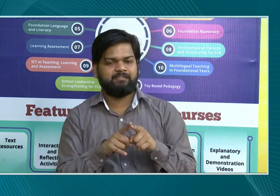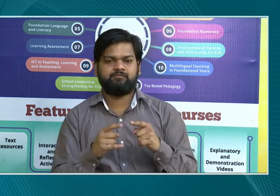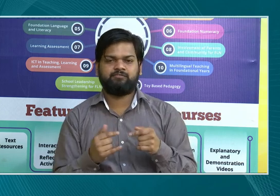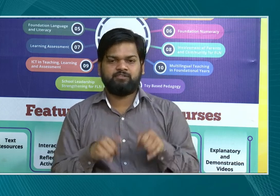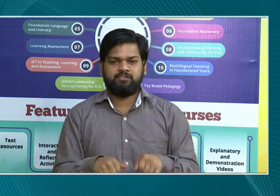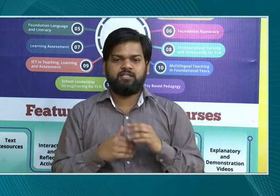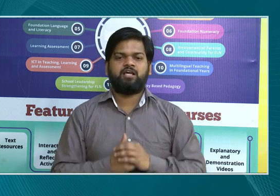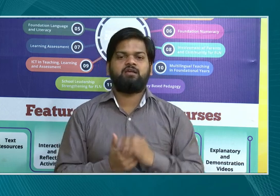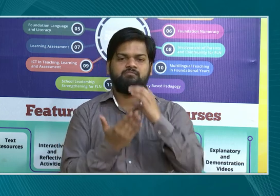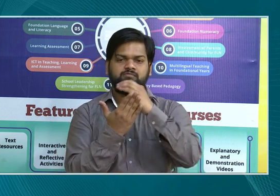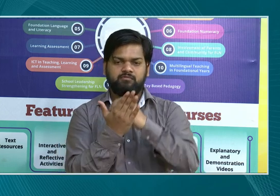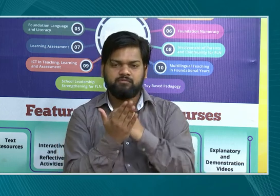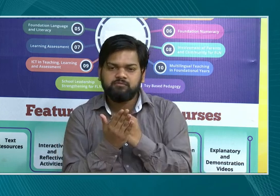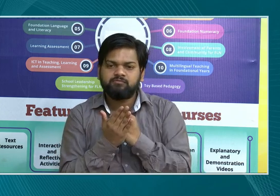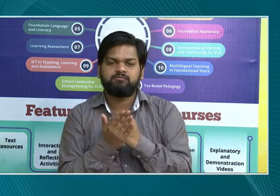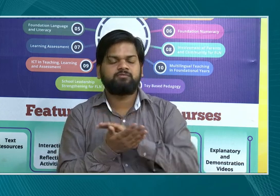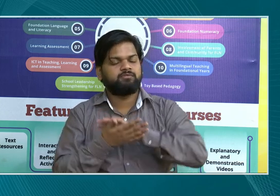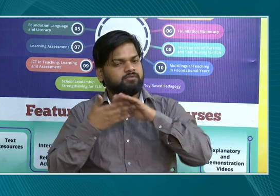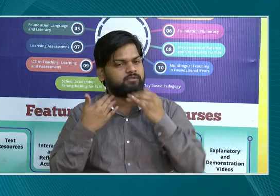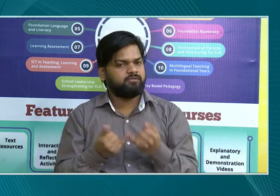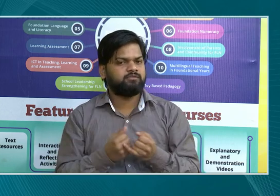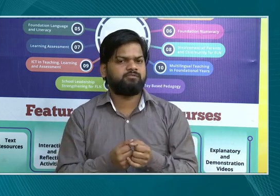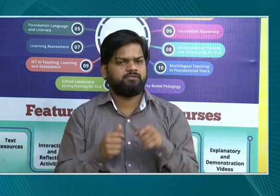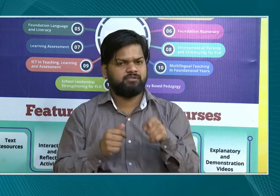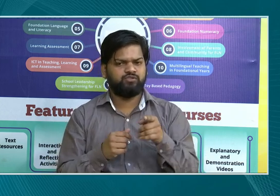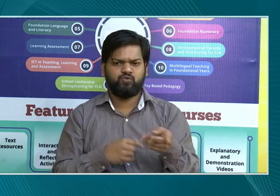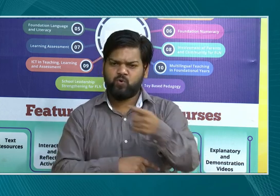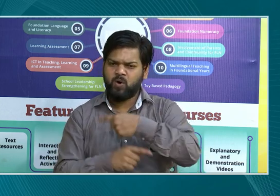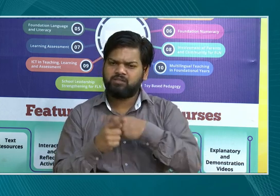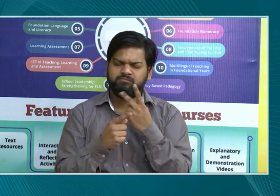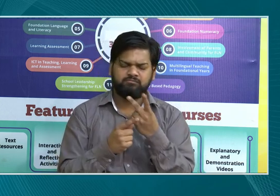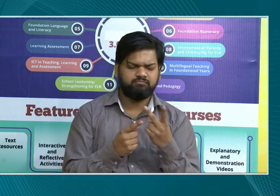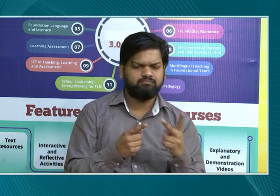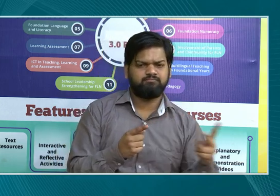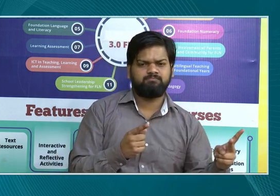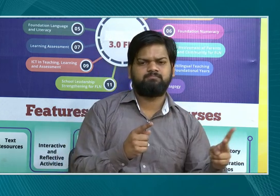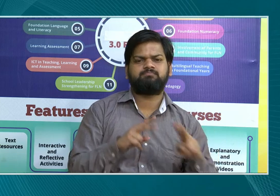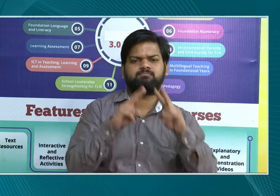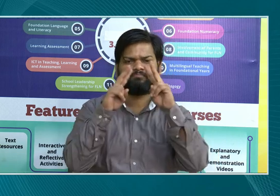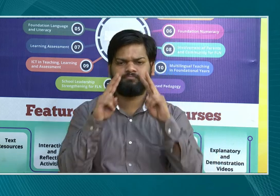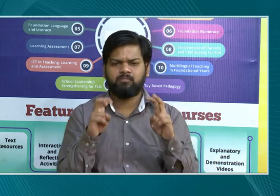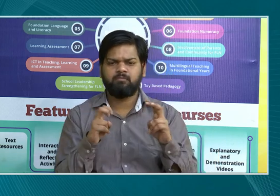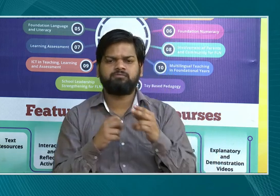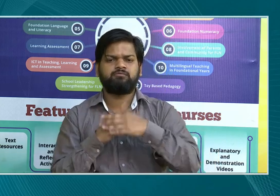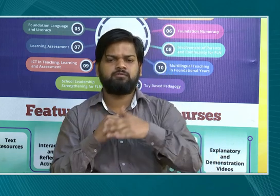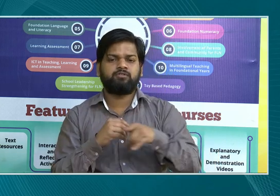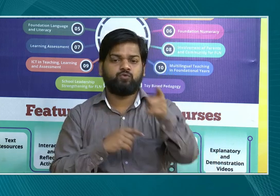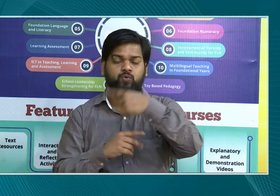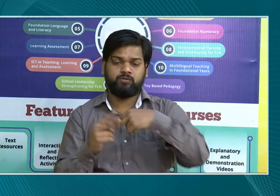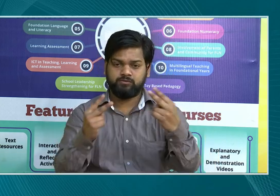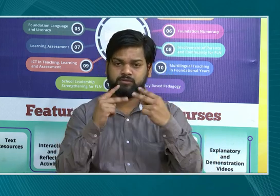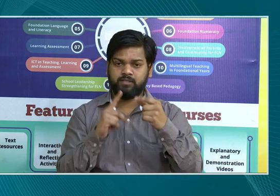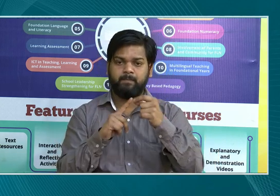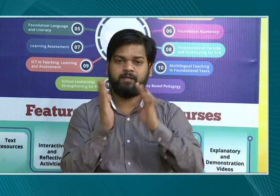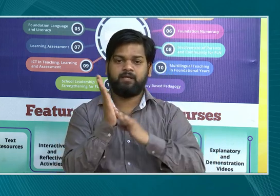का आप हमारे तमाम और जो प्रेजेंटेशंस है हमारे 17 उनके लिए जुड़े रहिए देखते रहिए विद्या चैनल नमस्कार